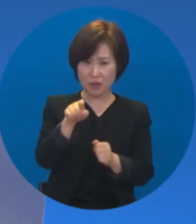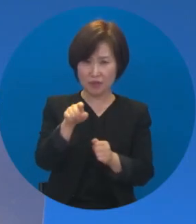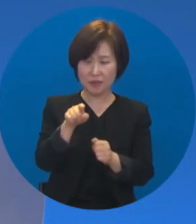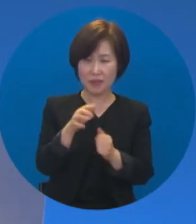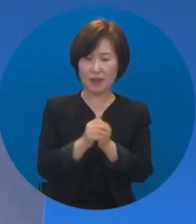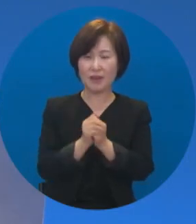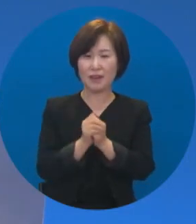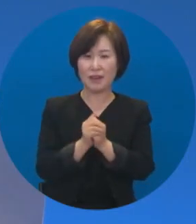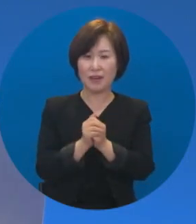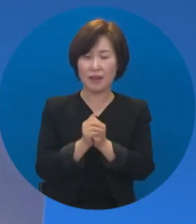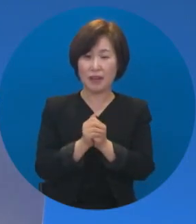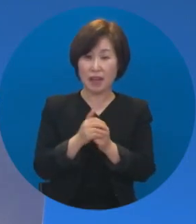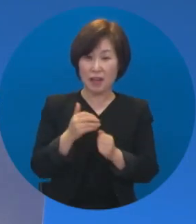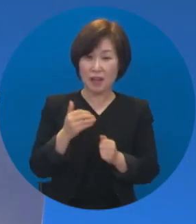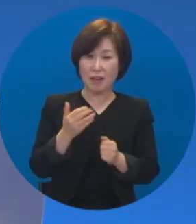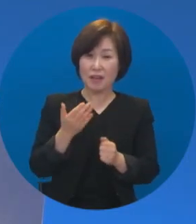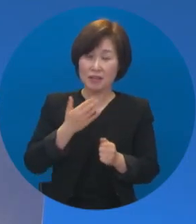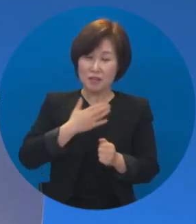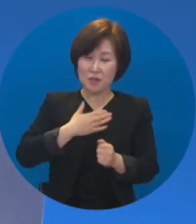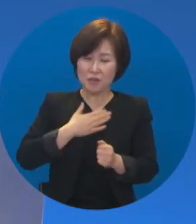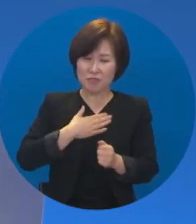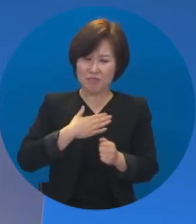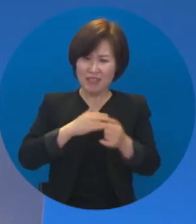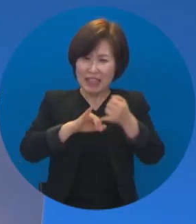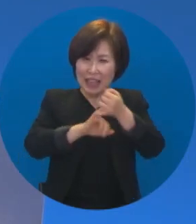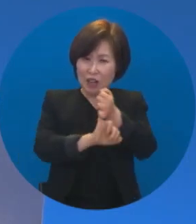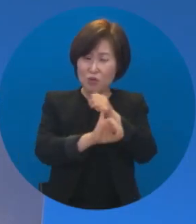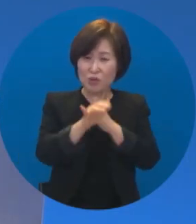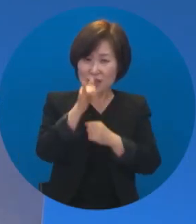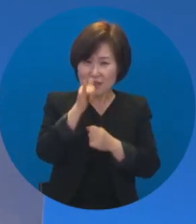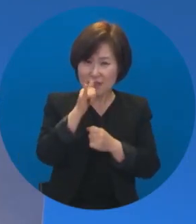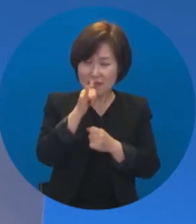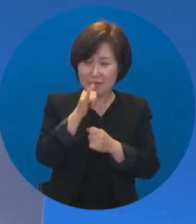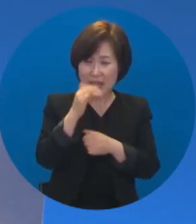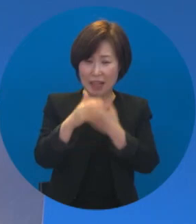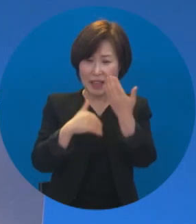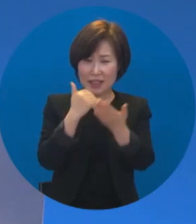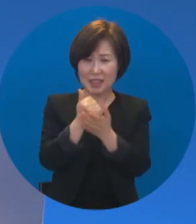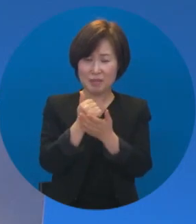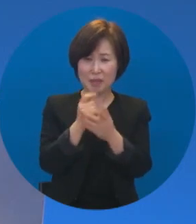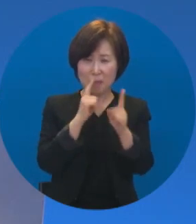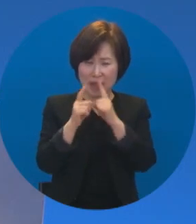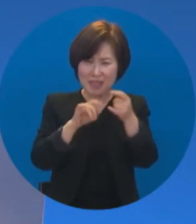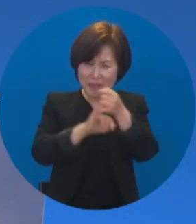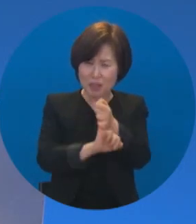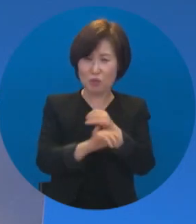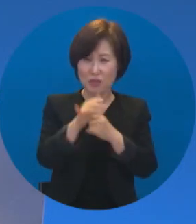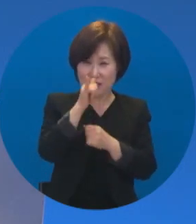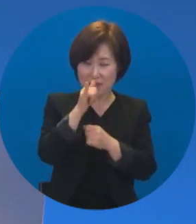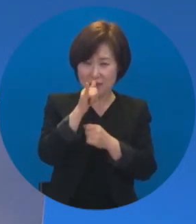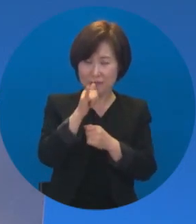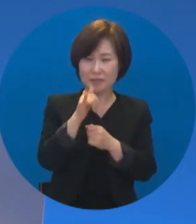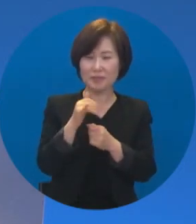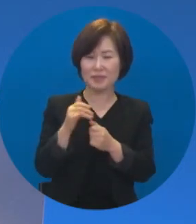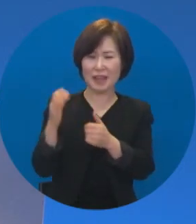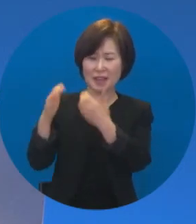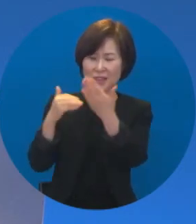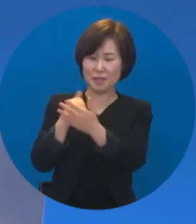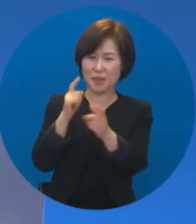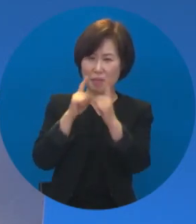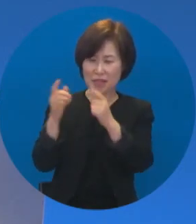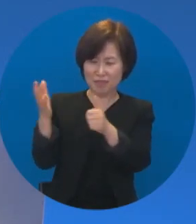배웠습니다. 그런데 저에게는 약속이 있었잖아요. 그래서 그 약속을 붙잡고 나아갈 수 있었던 것 같아요.